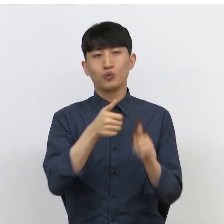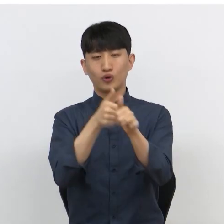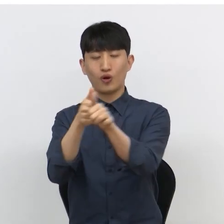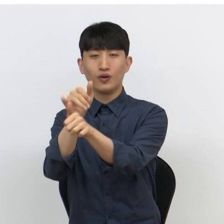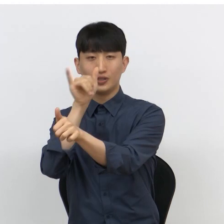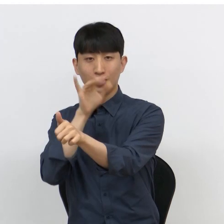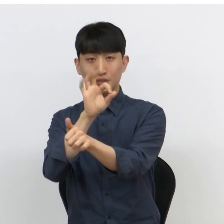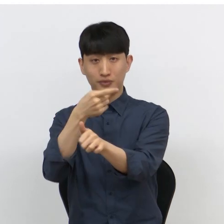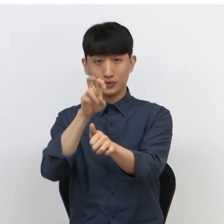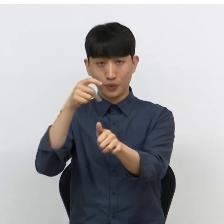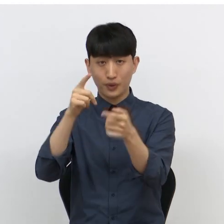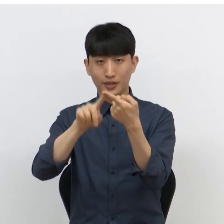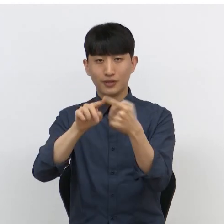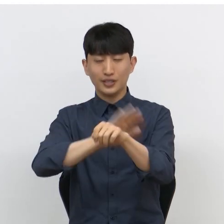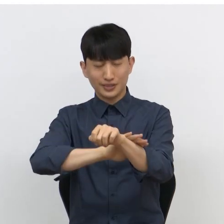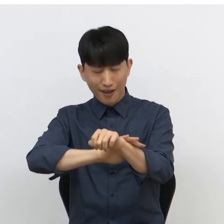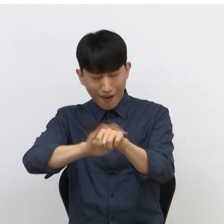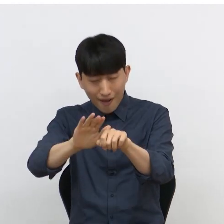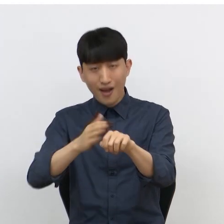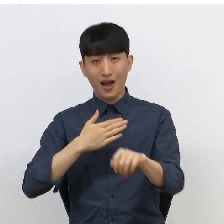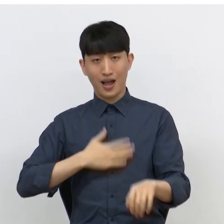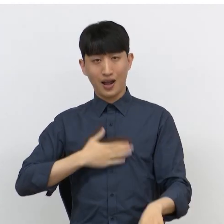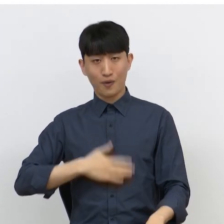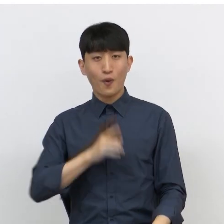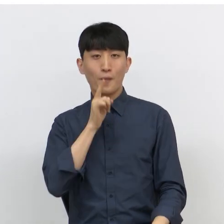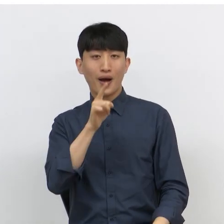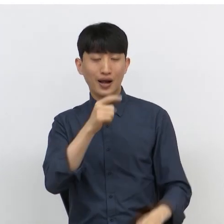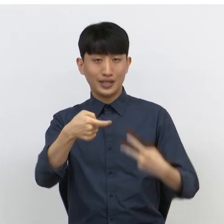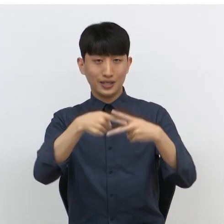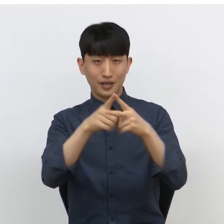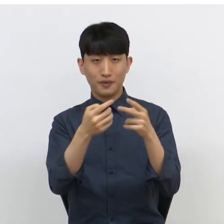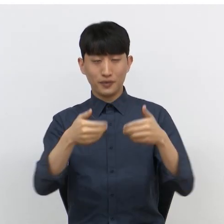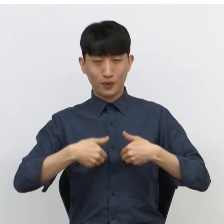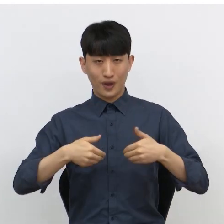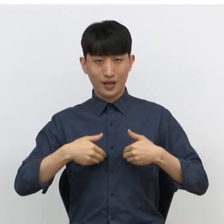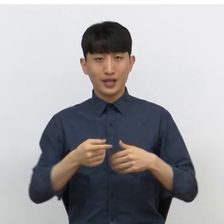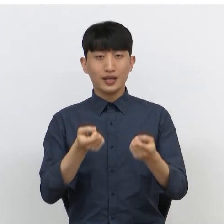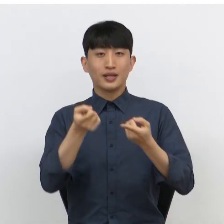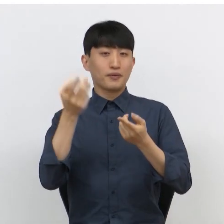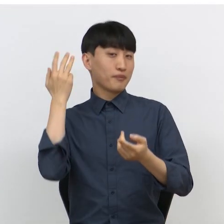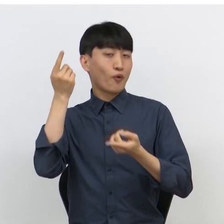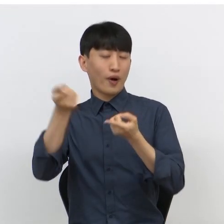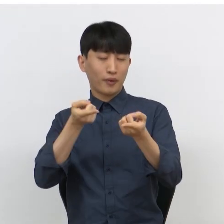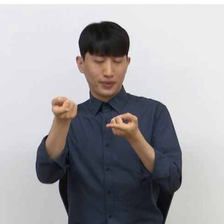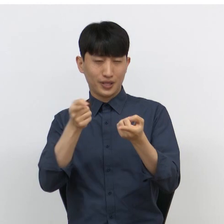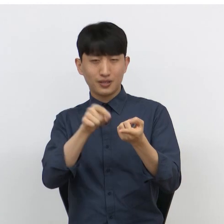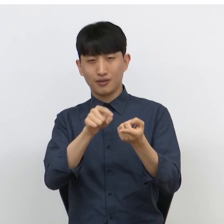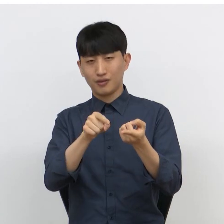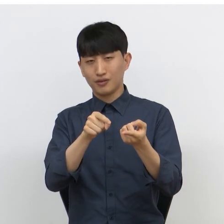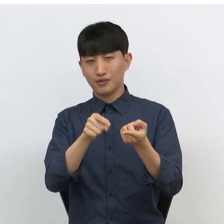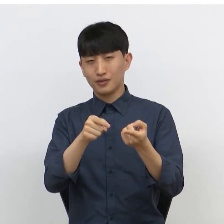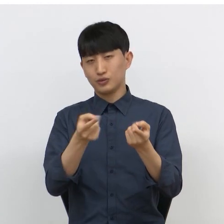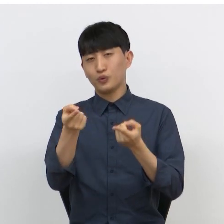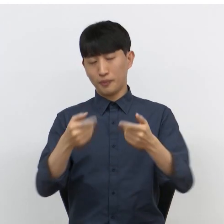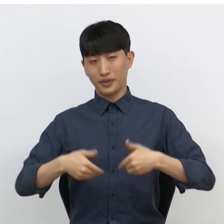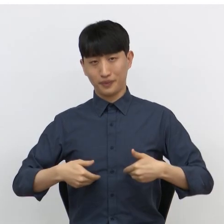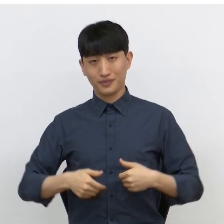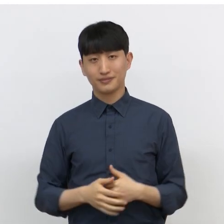알고 있어서 우리가 그런 말지각에 기초한 인공화학 매핑을 실시하는 것이 되게 중요합니다.